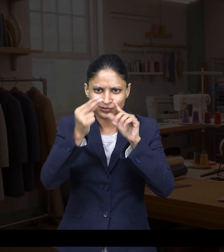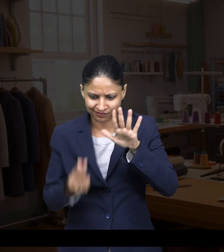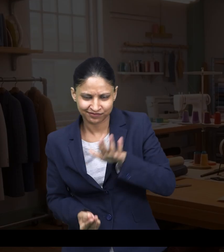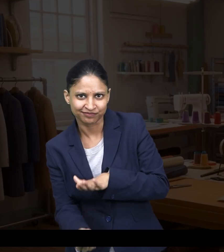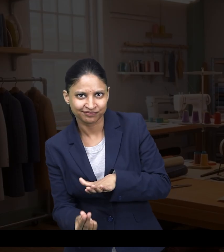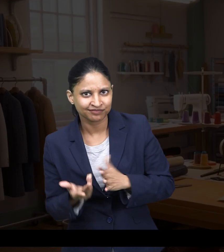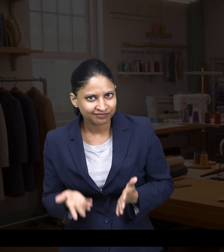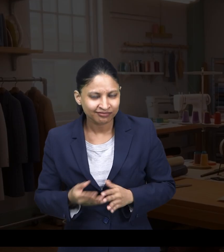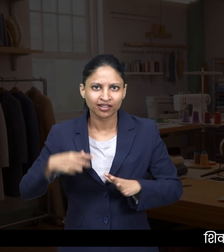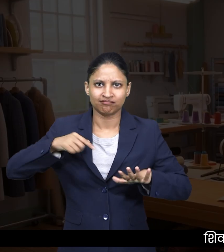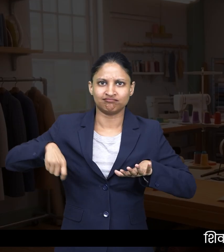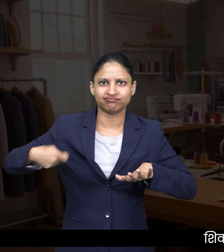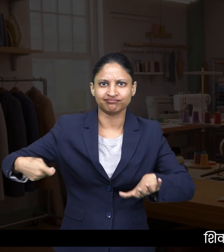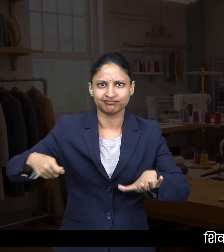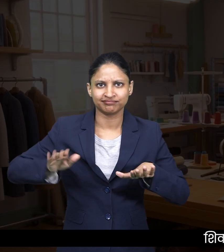बॉबिन्स,